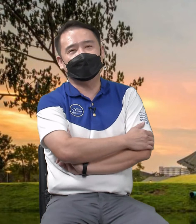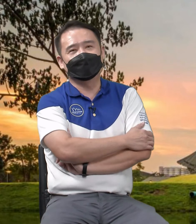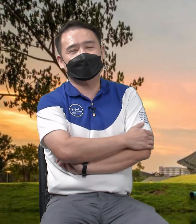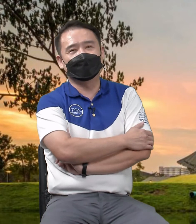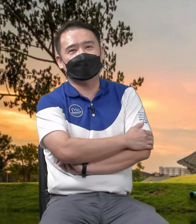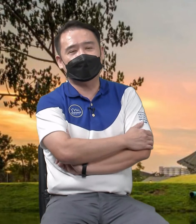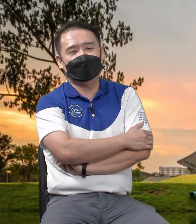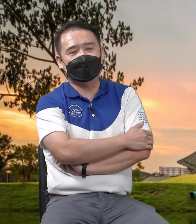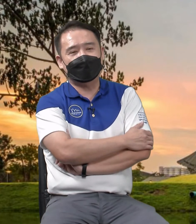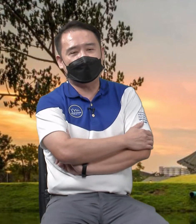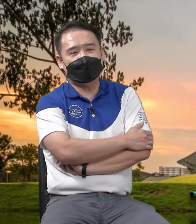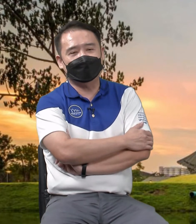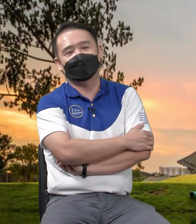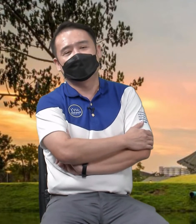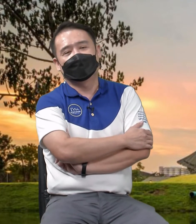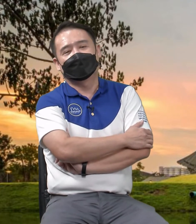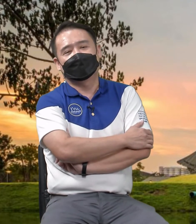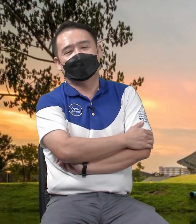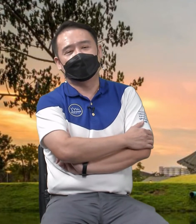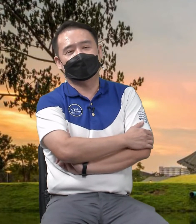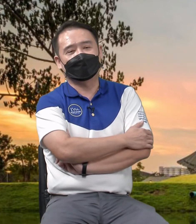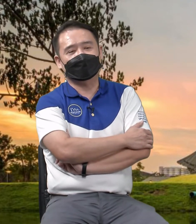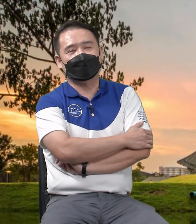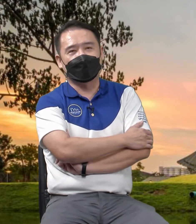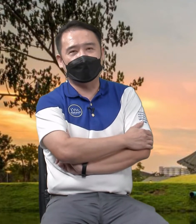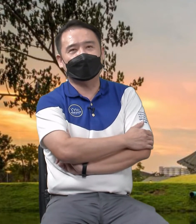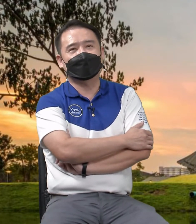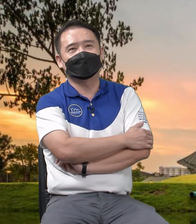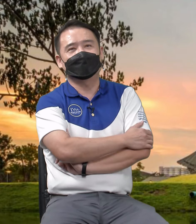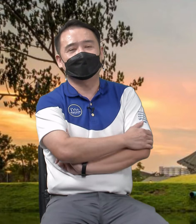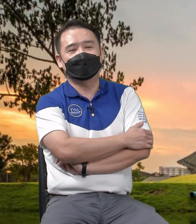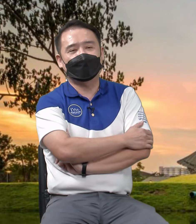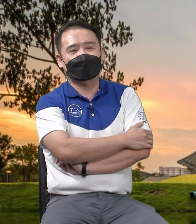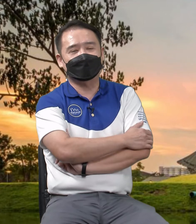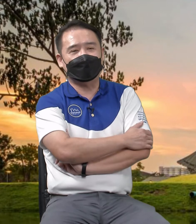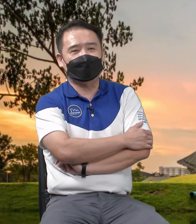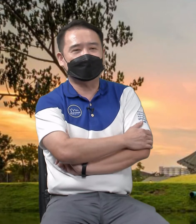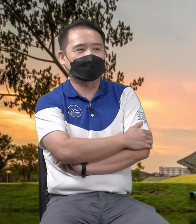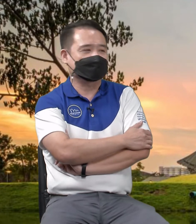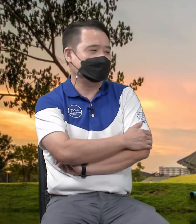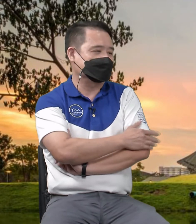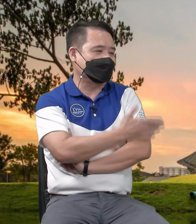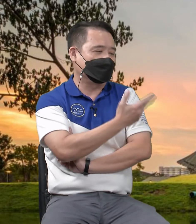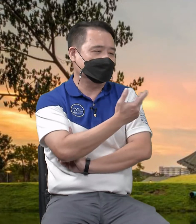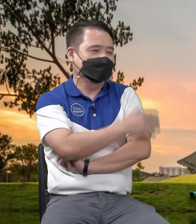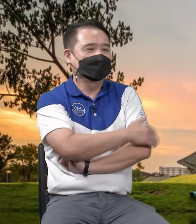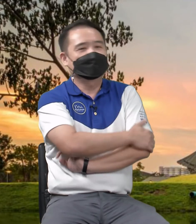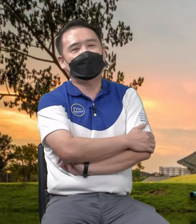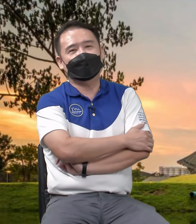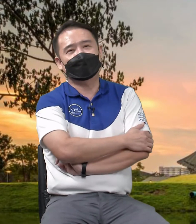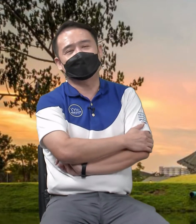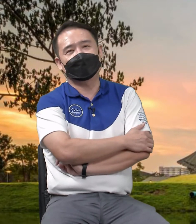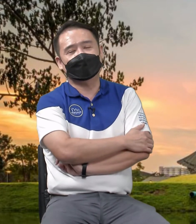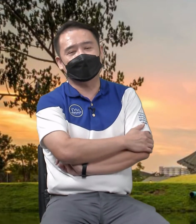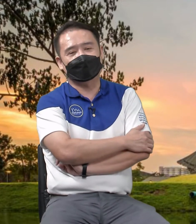นะครับวันนี้มิสยูศรยาสัมภาษณ์นะครับวันนี้เราจะมาคุยกันนะครับได้รับเกียรติจาก2ท่